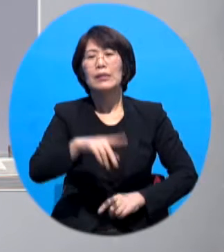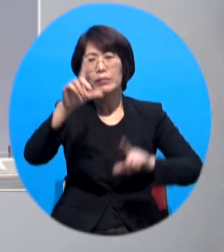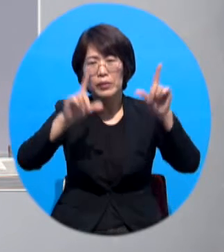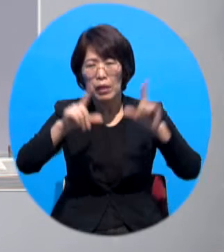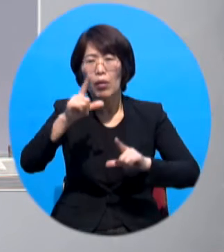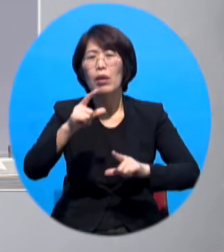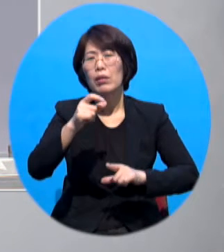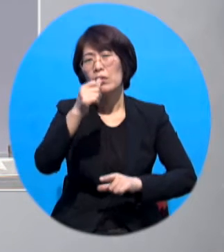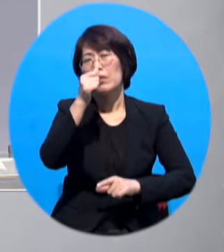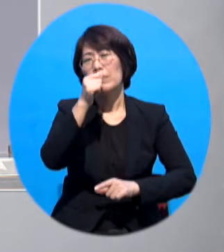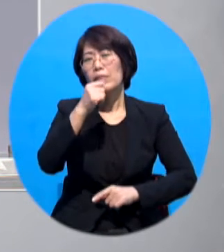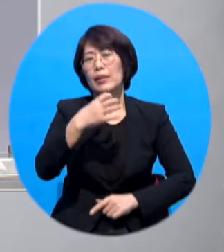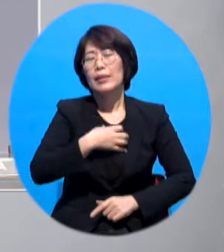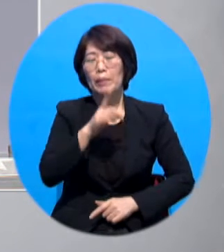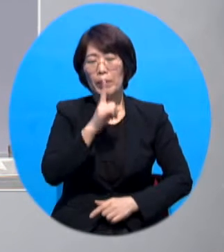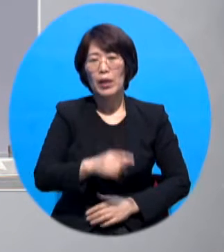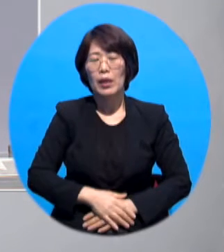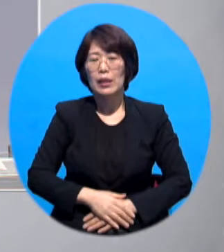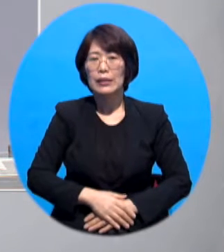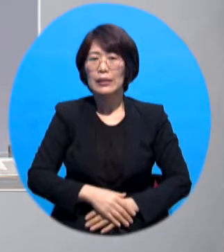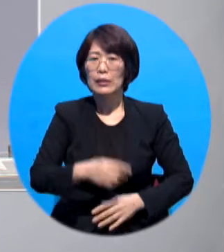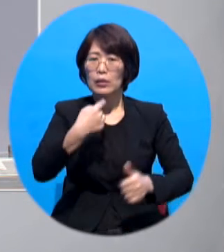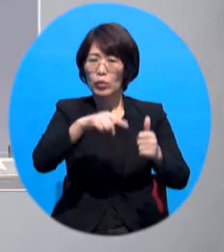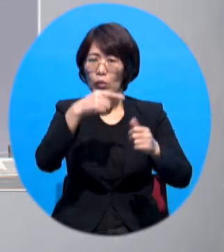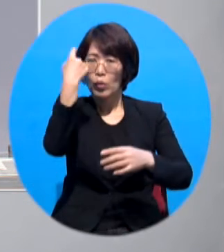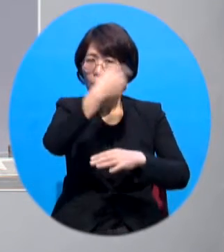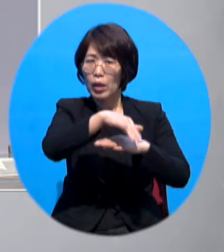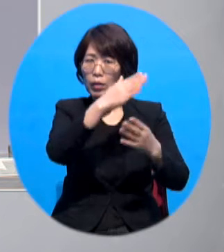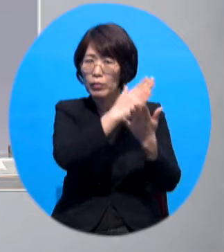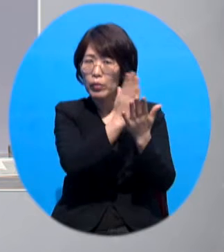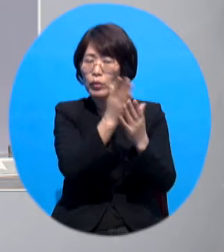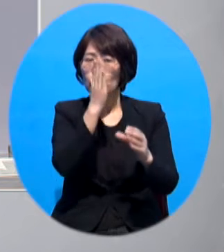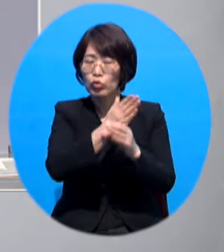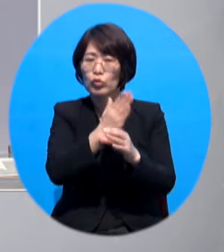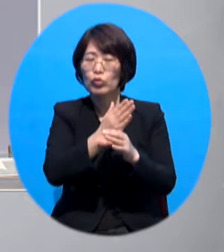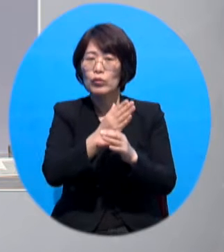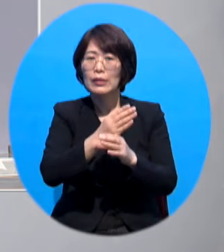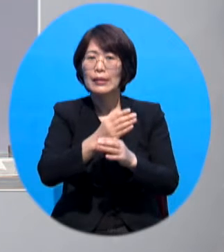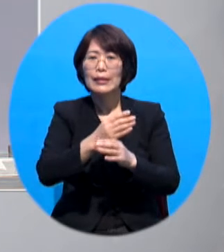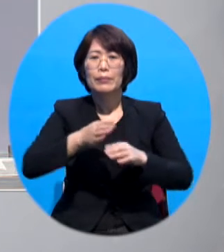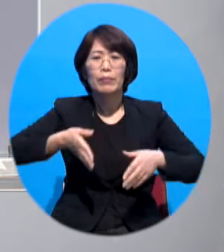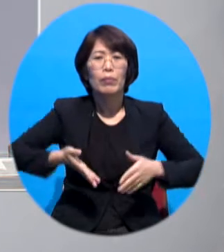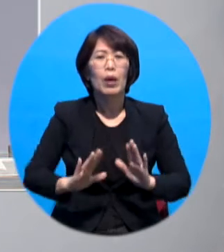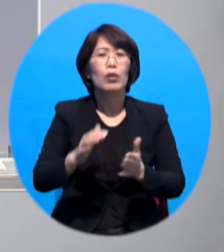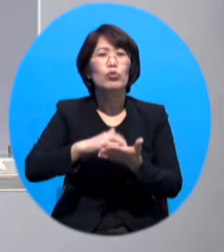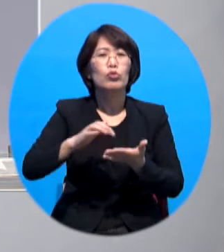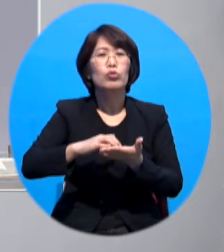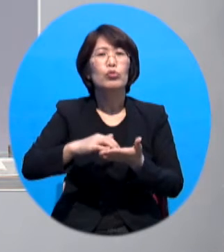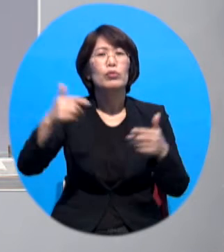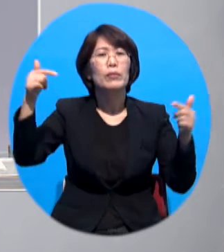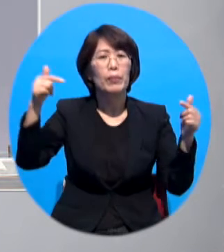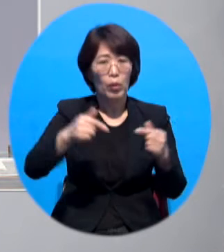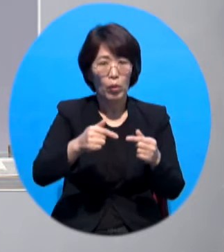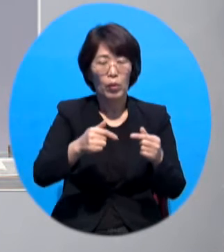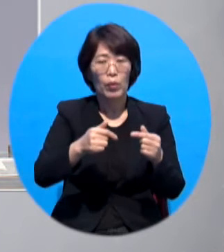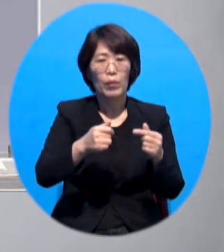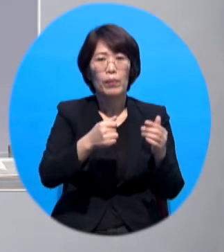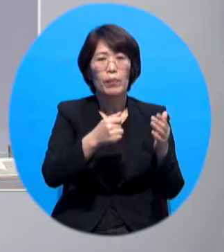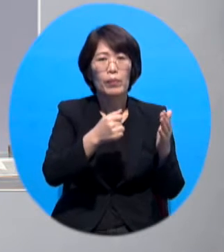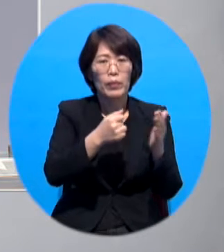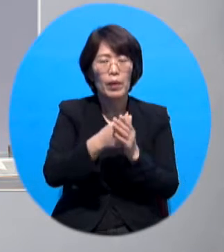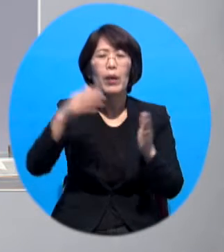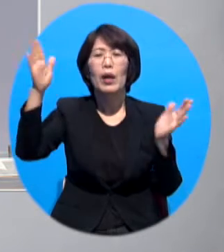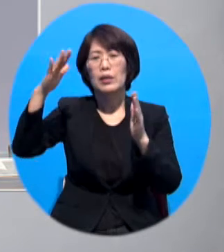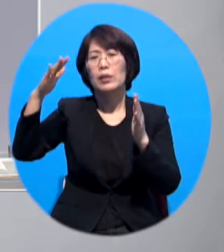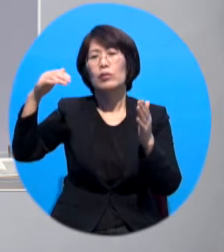위기라고 보았구요 그 교육 지표들 중에는 우리 출세의 인구가 감소 해서 우리가 학생 수가 감소하는